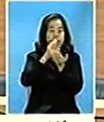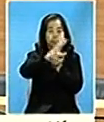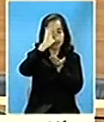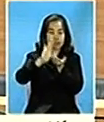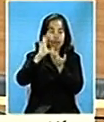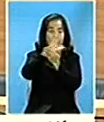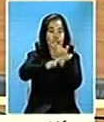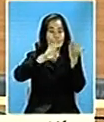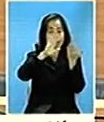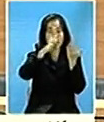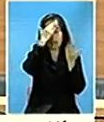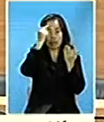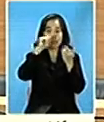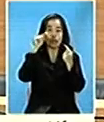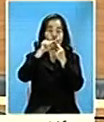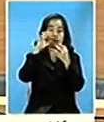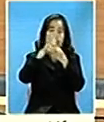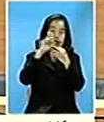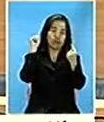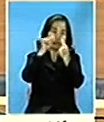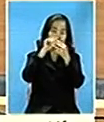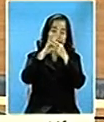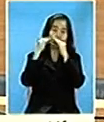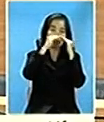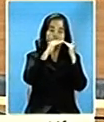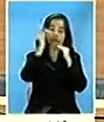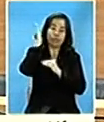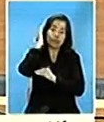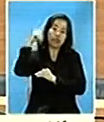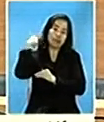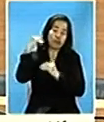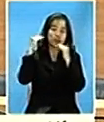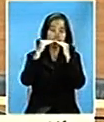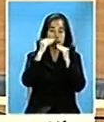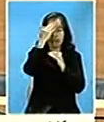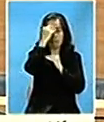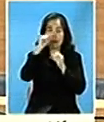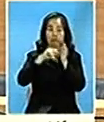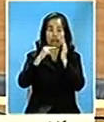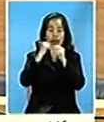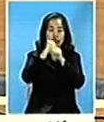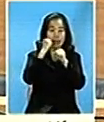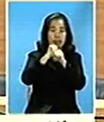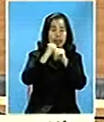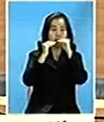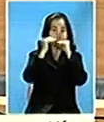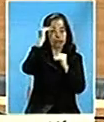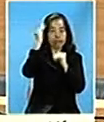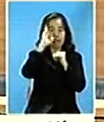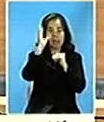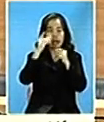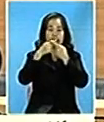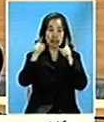คะเพื่อมุ่งสู่ความเสมอภาคหญิงชายนะคะและเลือกกระจัดการเลือกปฏิบัติอันเนื่องมาจากความแตกต่